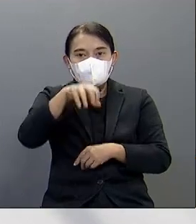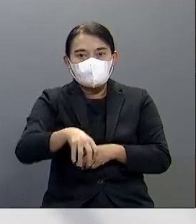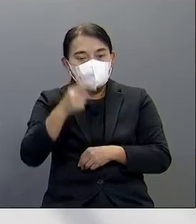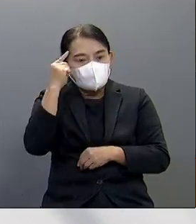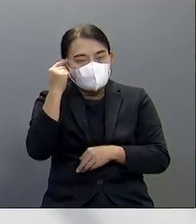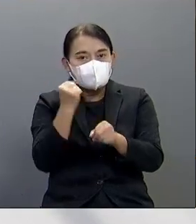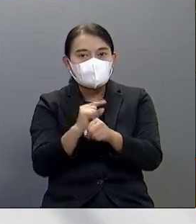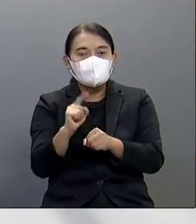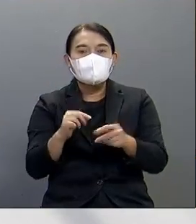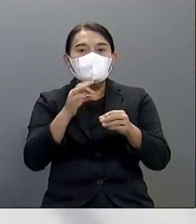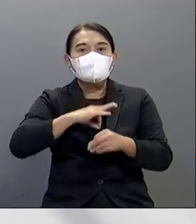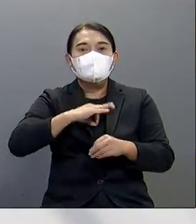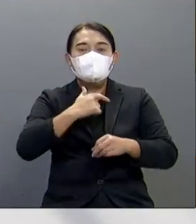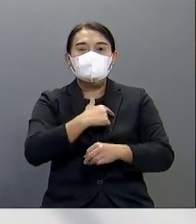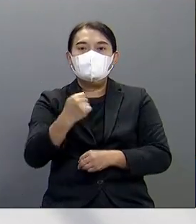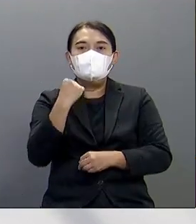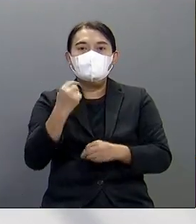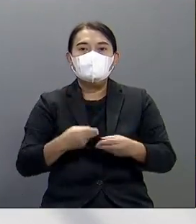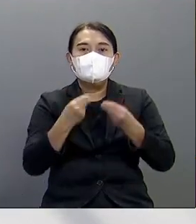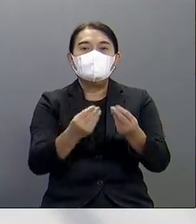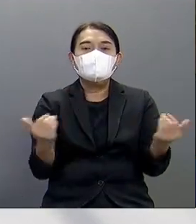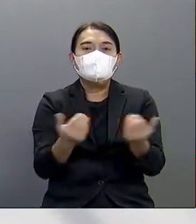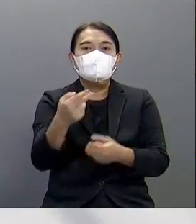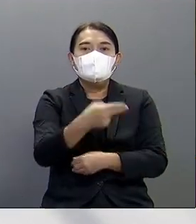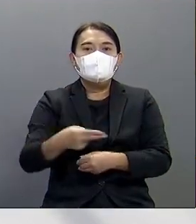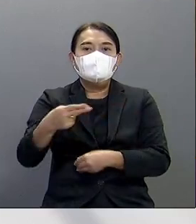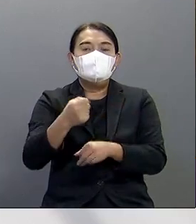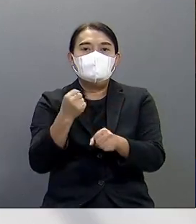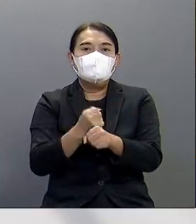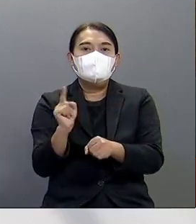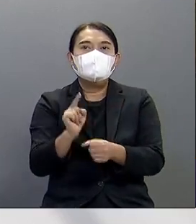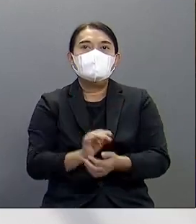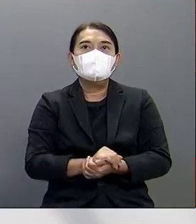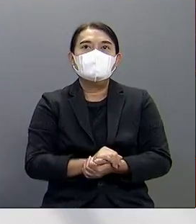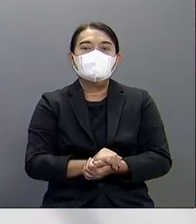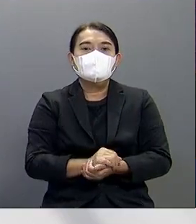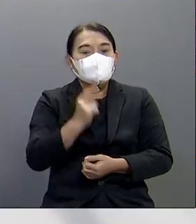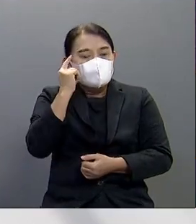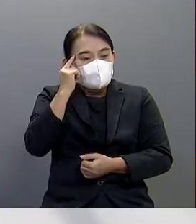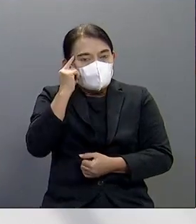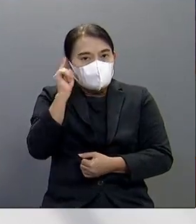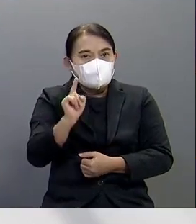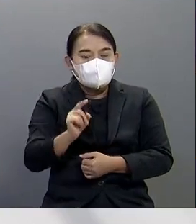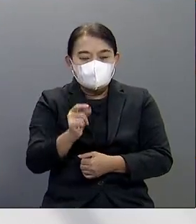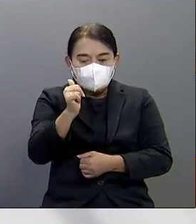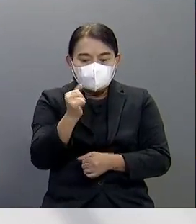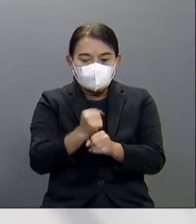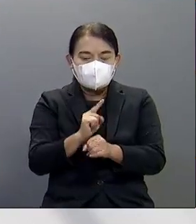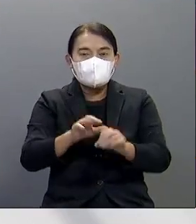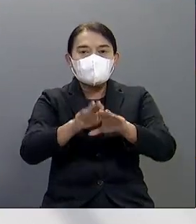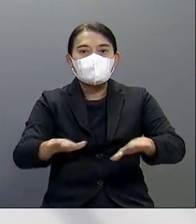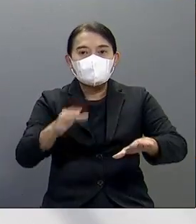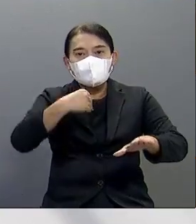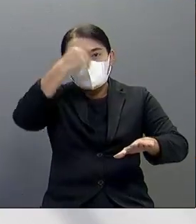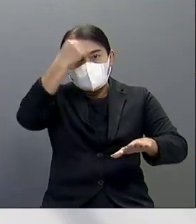างความมั่นใจความเชื่อมั่นให้กับลูกหลานของเราได้เพราะฉะนั้นสิ่งที่ดีที่สุดก็คือบริเวณที่เด็กๆของเ